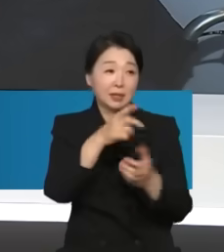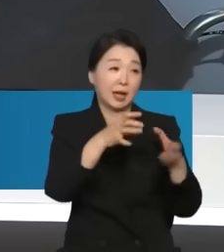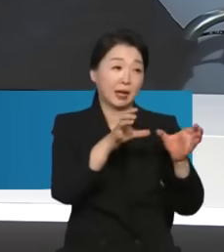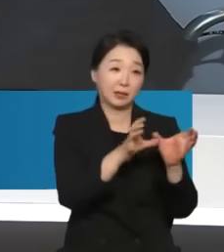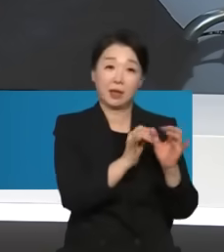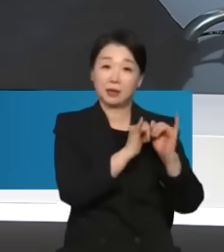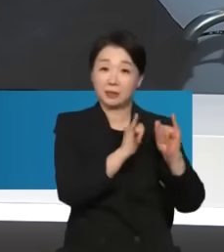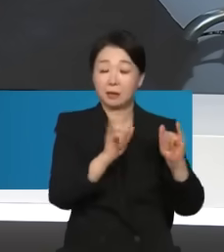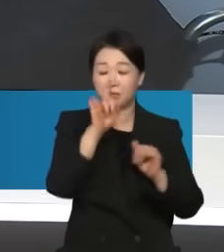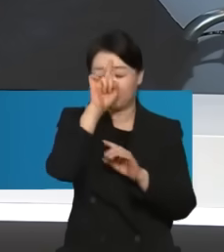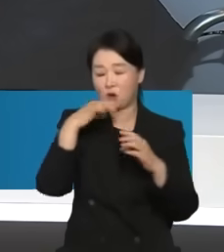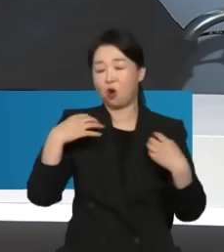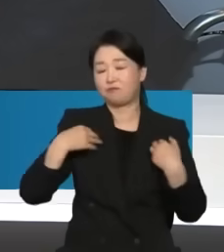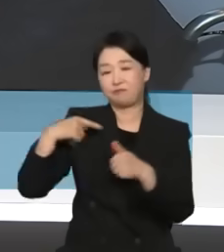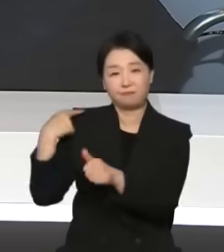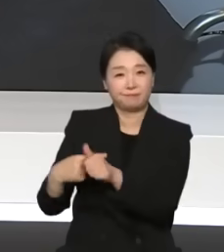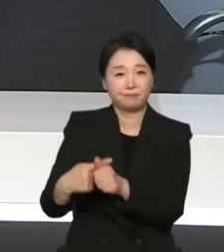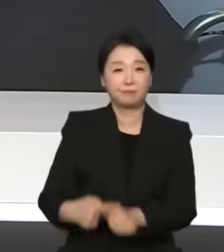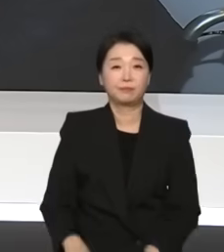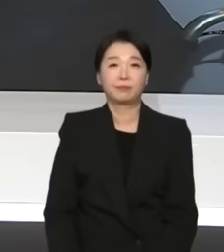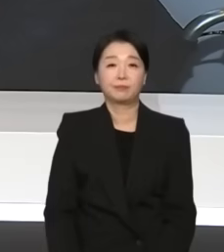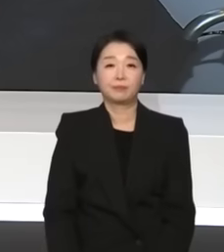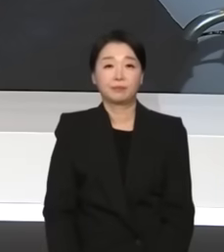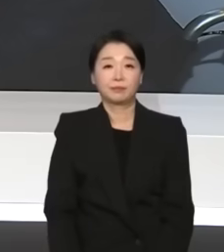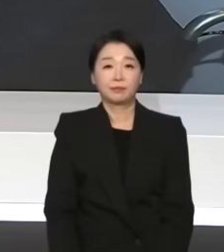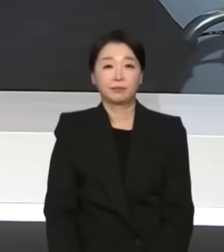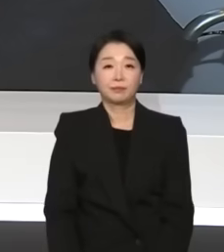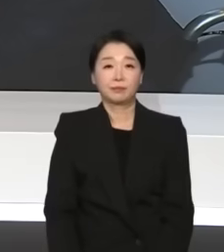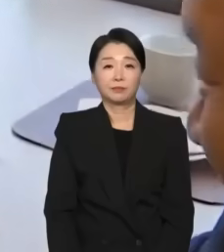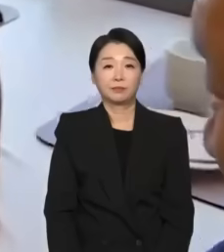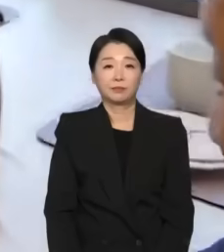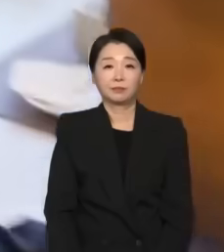현 정부를 강하게 비판했습니다. 노진호 기자입니다.